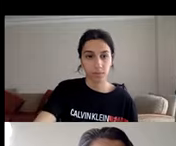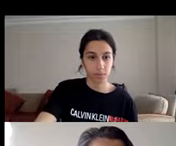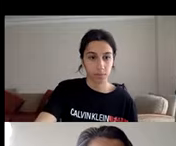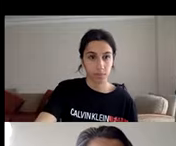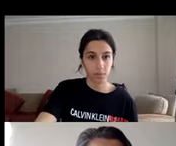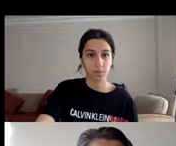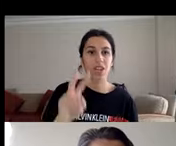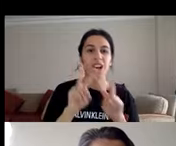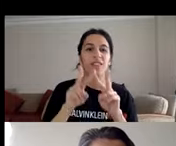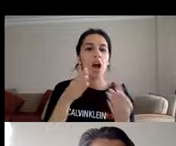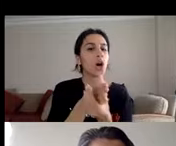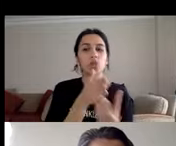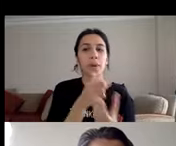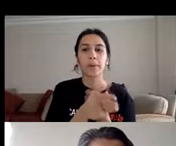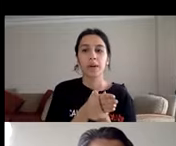Web erişilebilirliği